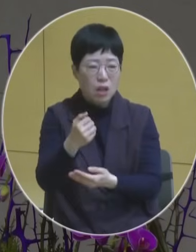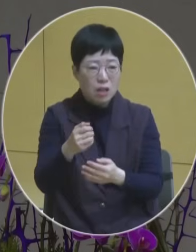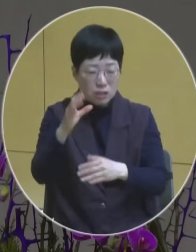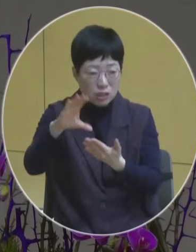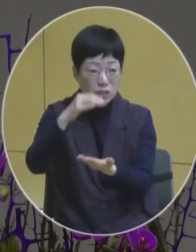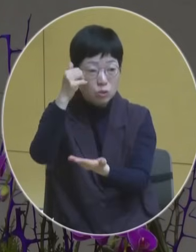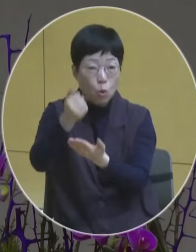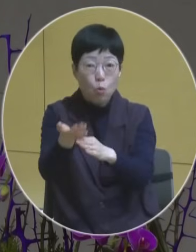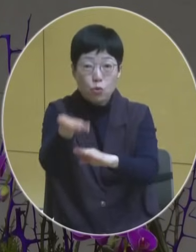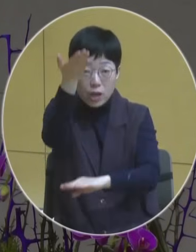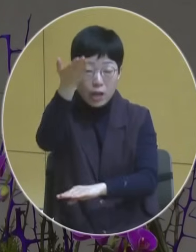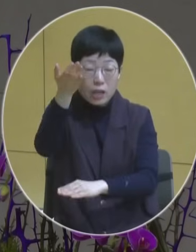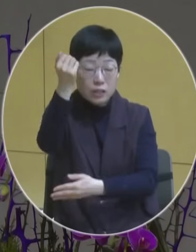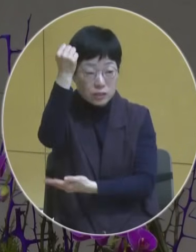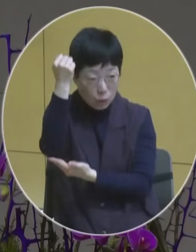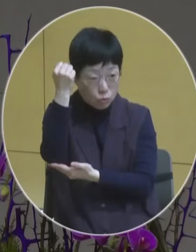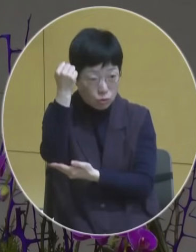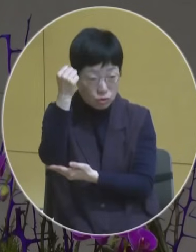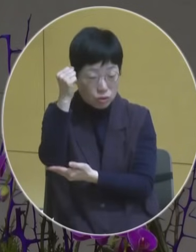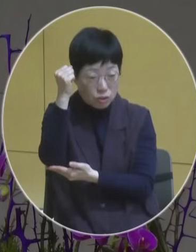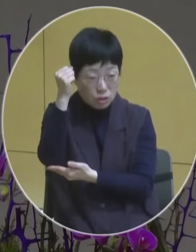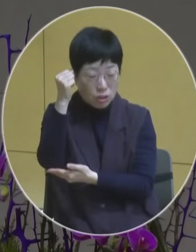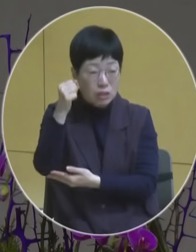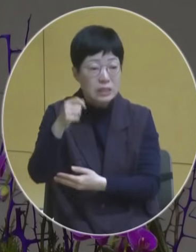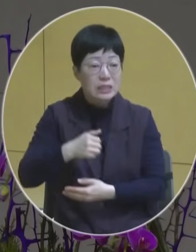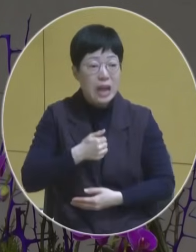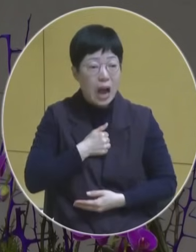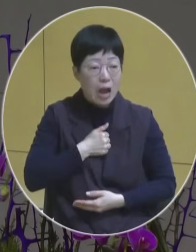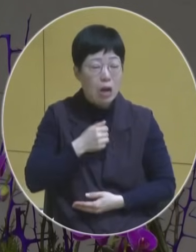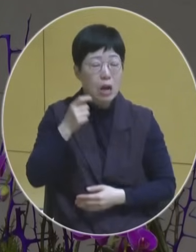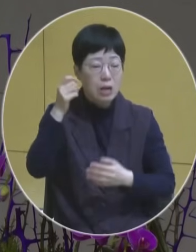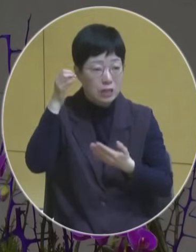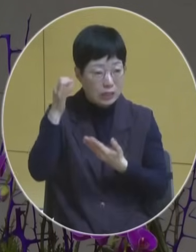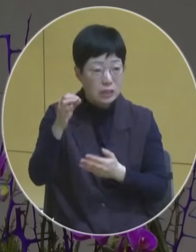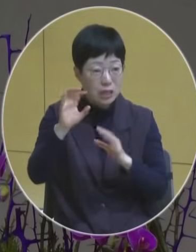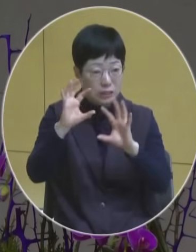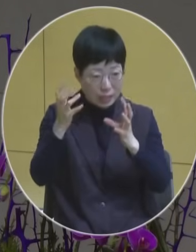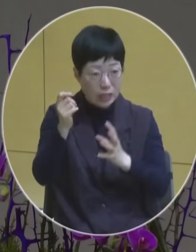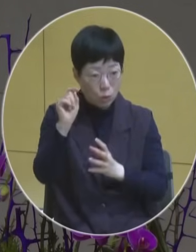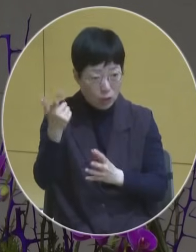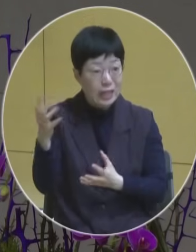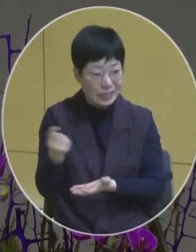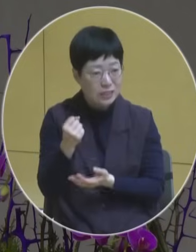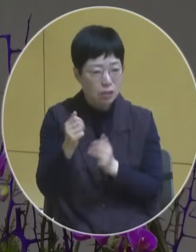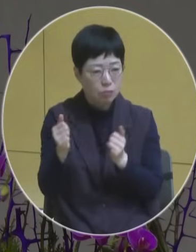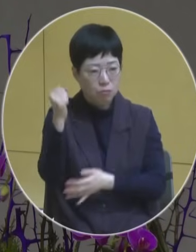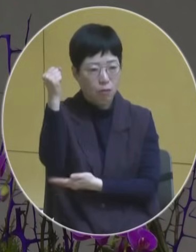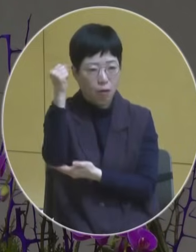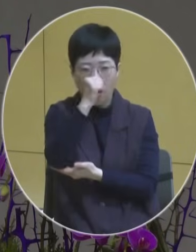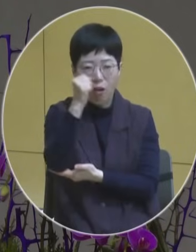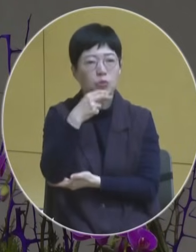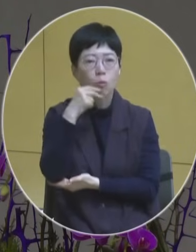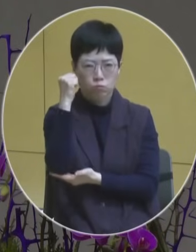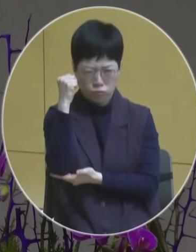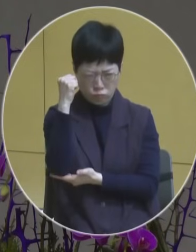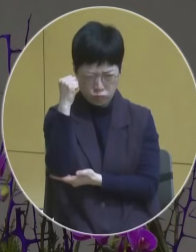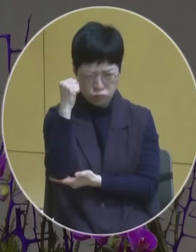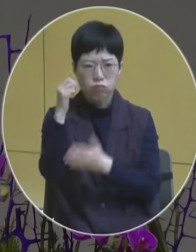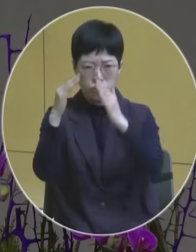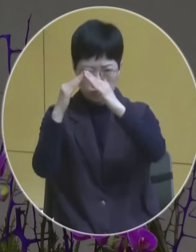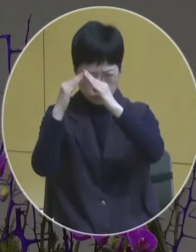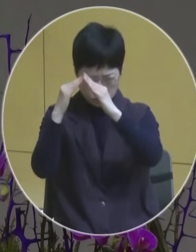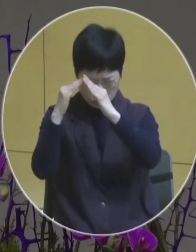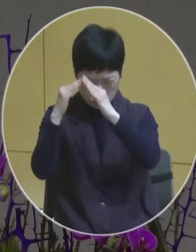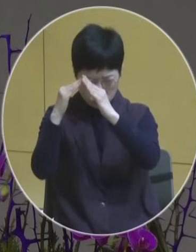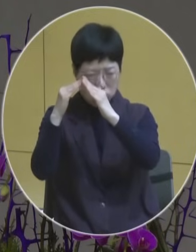위에 자기 인생에 이 자아관, 가치관, 세계관을 세운 인생은 흔들리지 않고 무너지지 않는다는